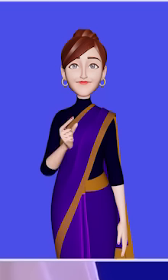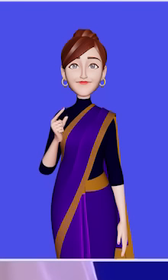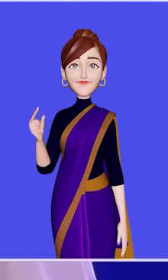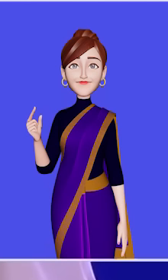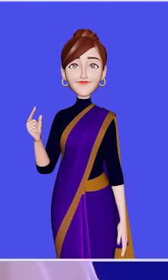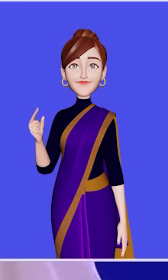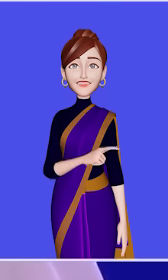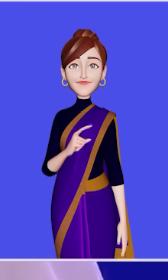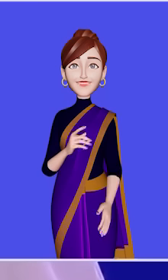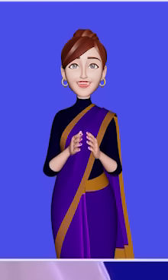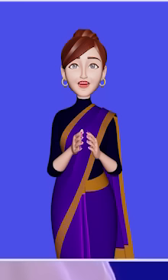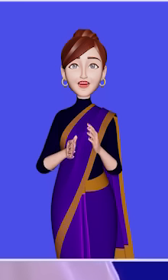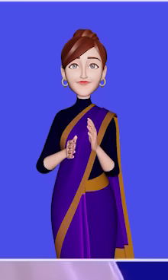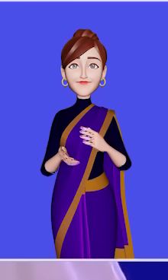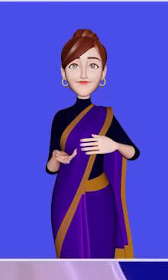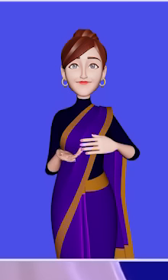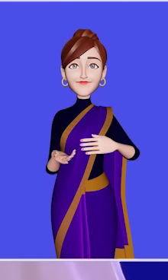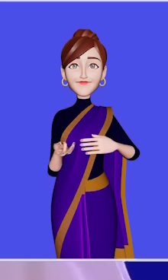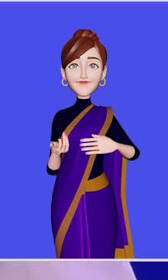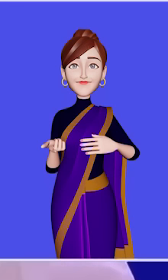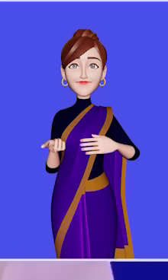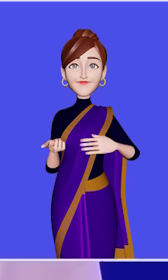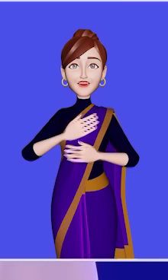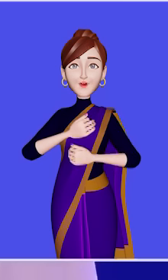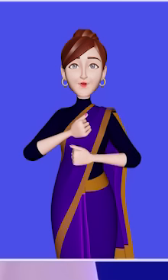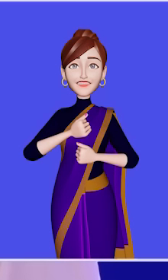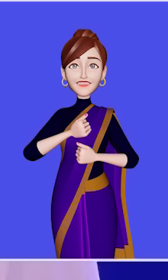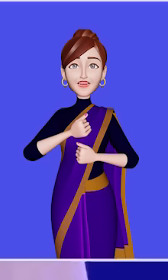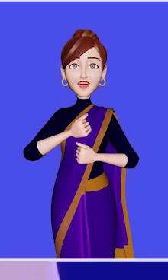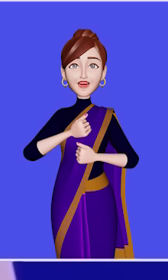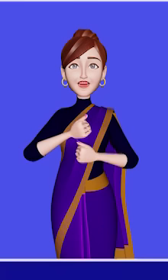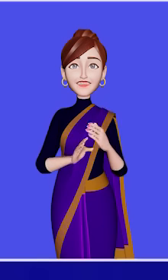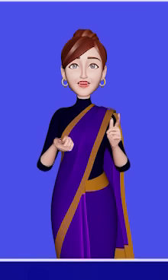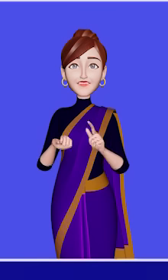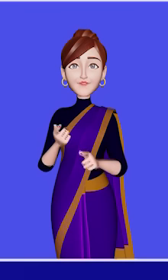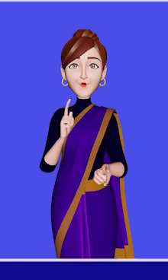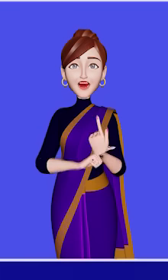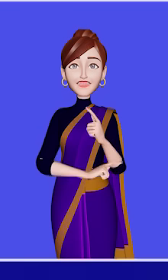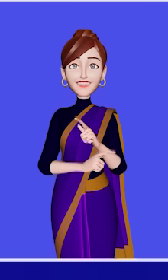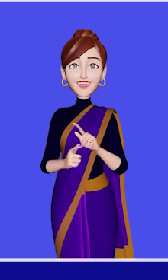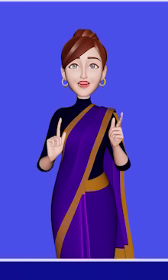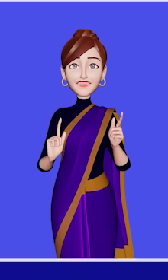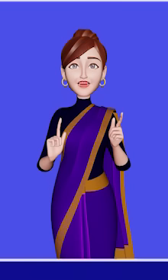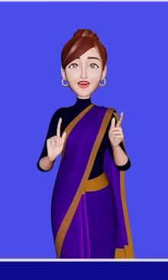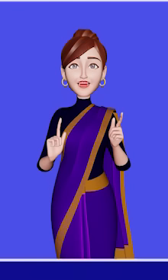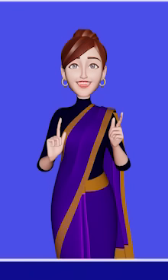नई टेक्नोलॉजी को लेकर कुछ लोगों में शुरुआती में संदेह होता है,